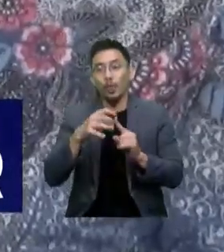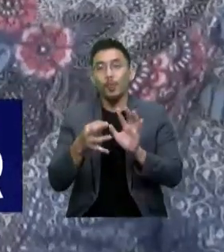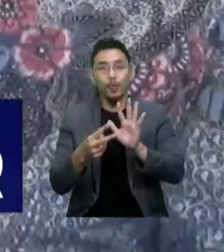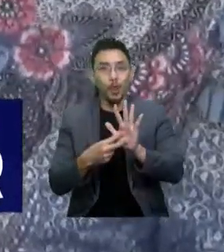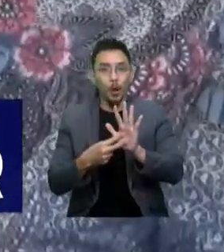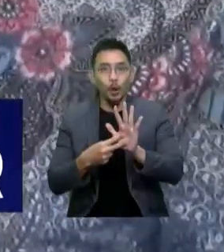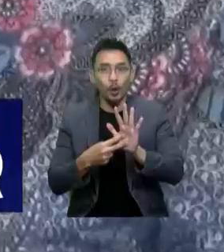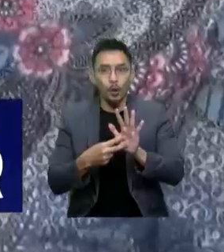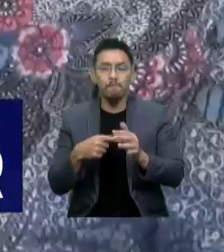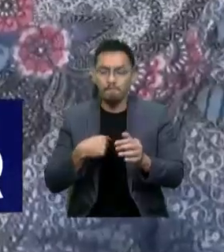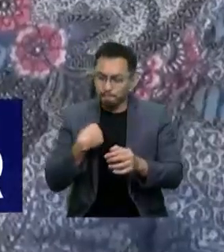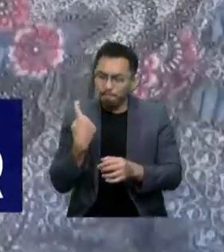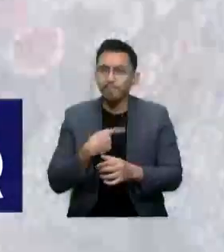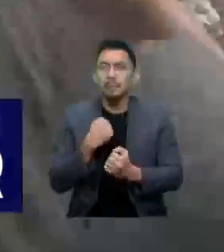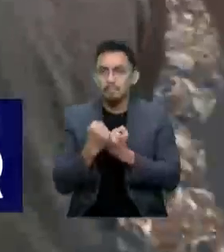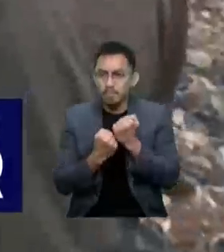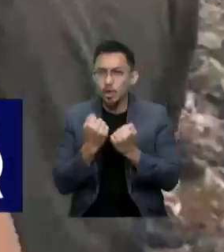tidak kita laksanakan selama 3 hari.